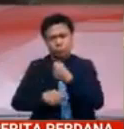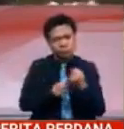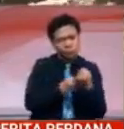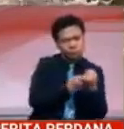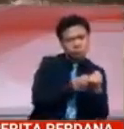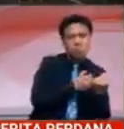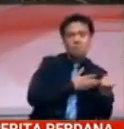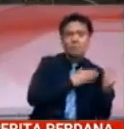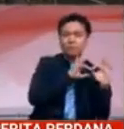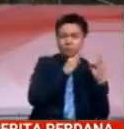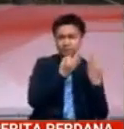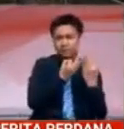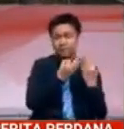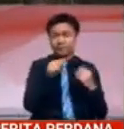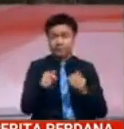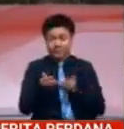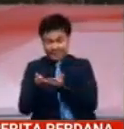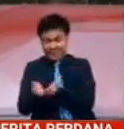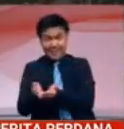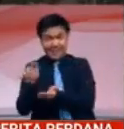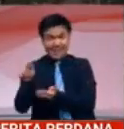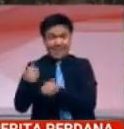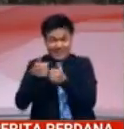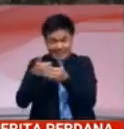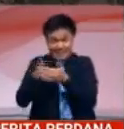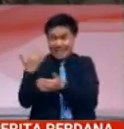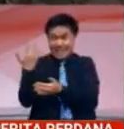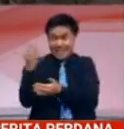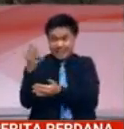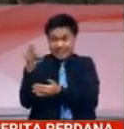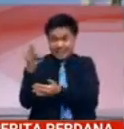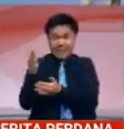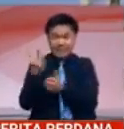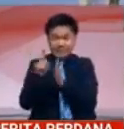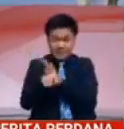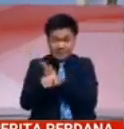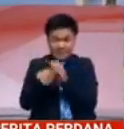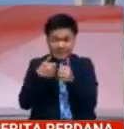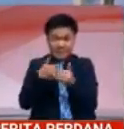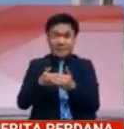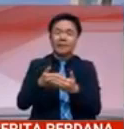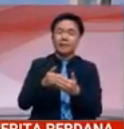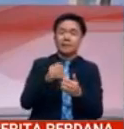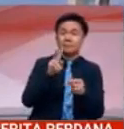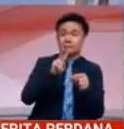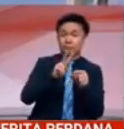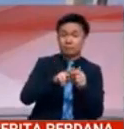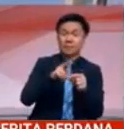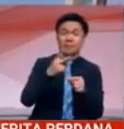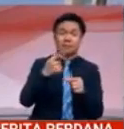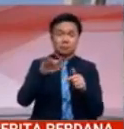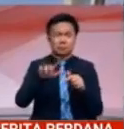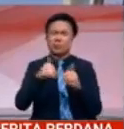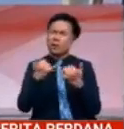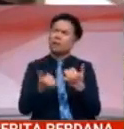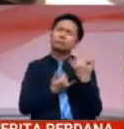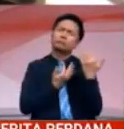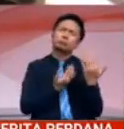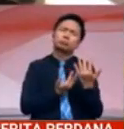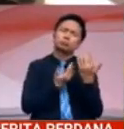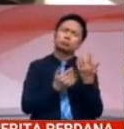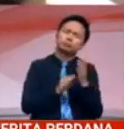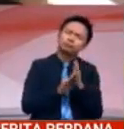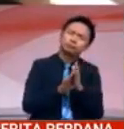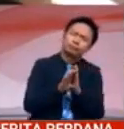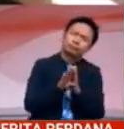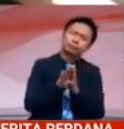Jeti yang terletak 15 minit dari pusat bandar Klang ini telah wujud sejak tahun 80-an lagi dan telah lama menantikan kemajuan daripada